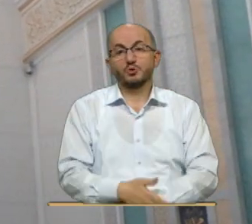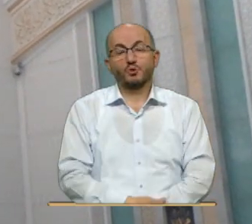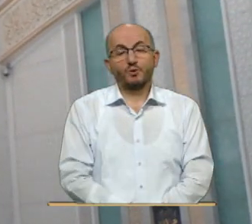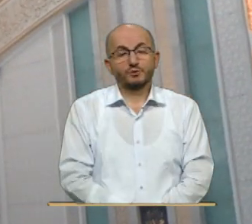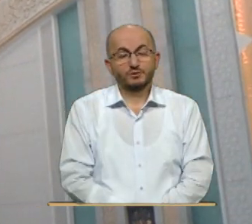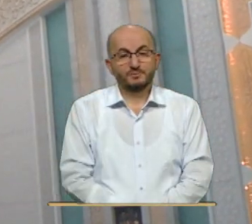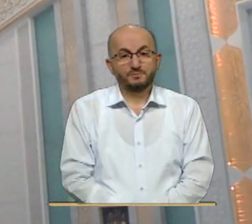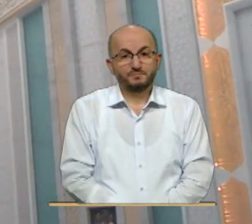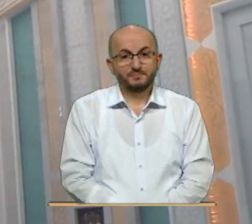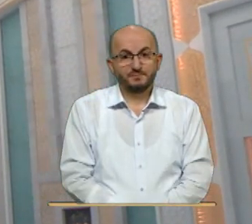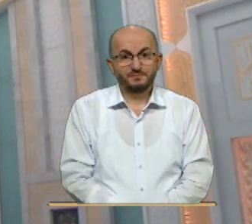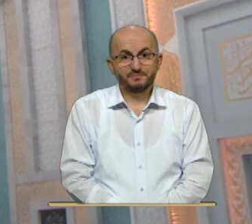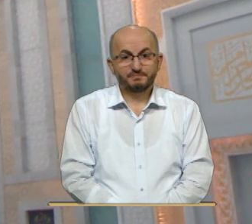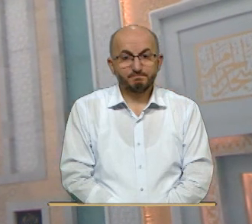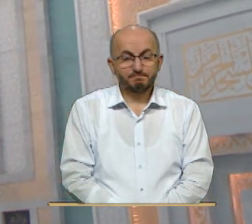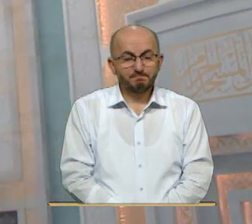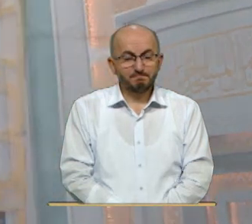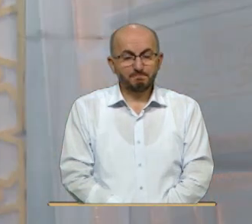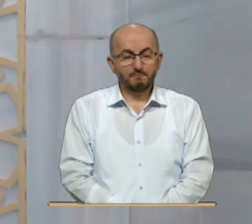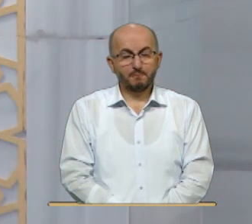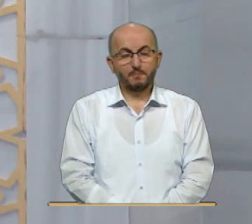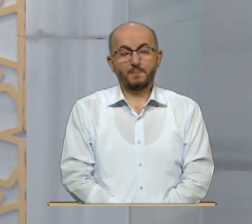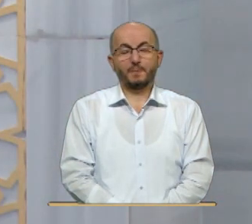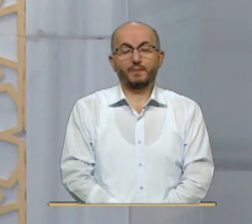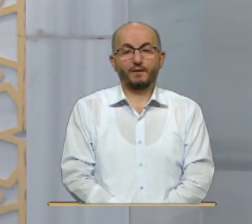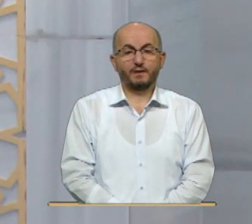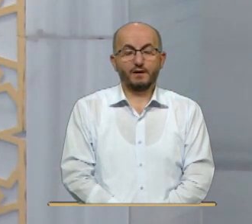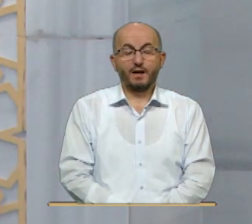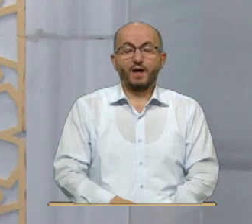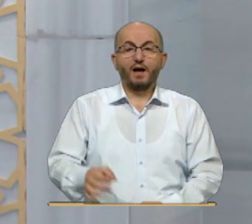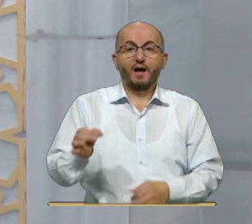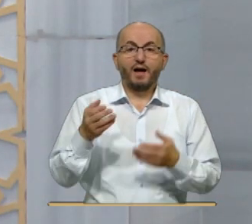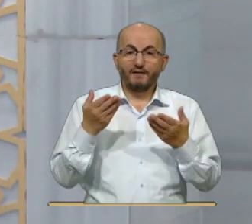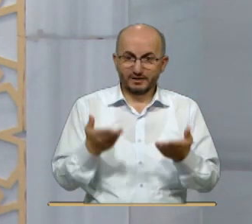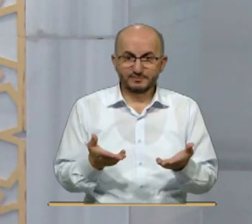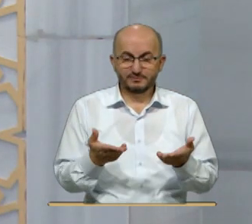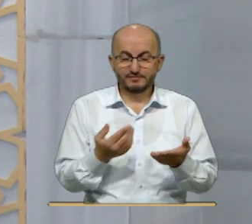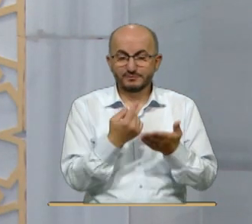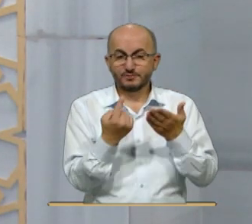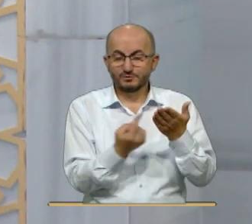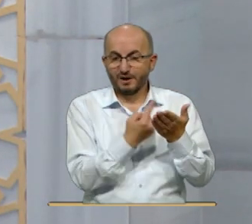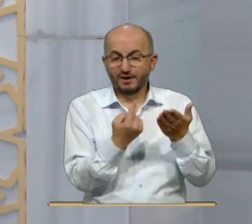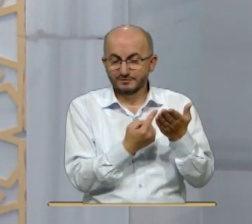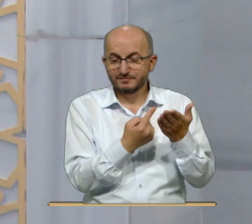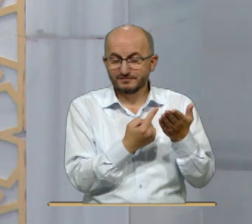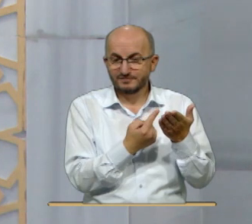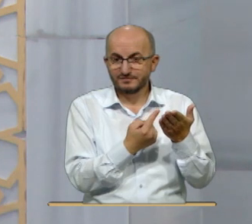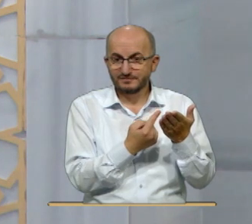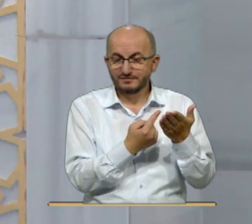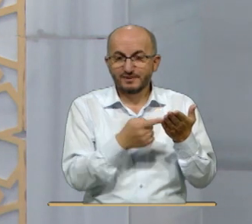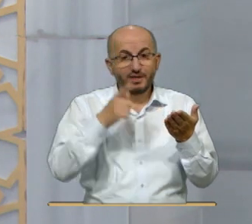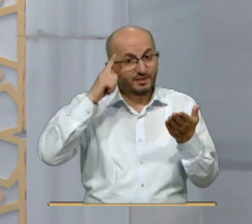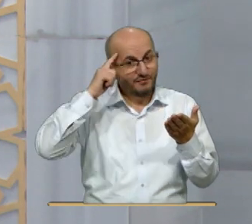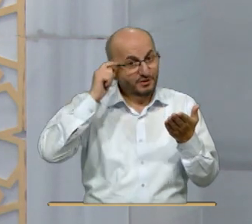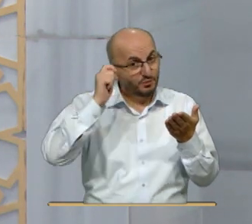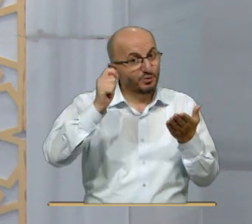Etmiş olmayız. Mübalağa etmeyiz. Evet, Kur'an bu anlamda